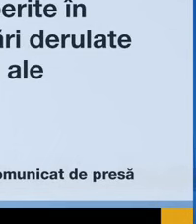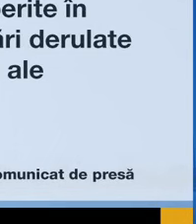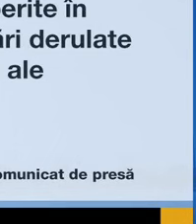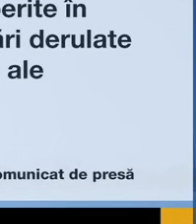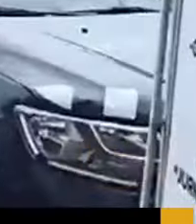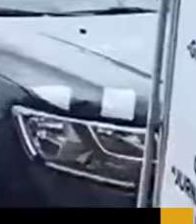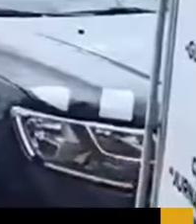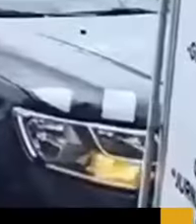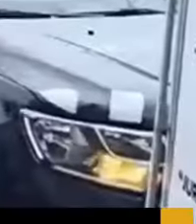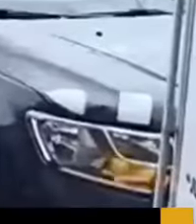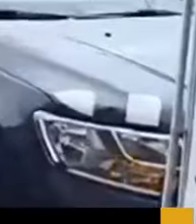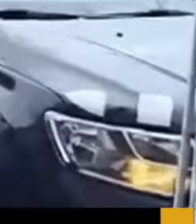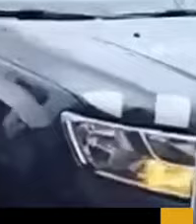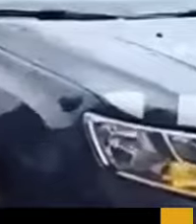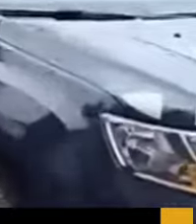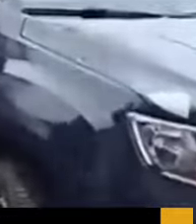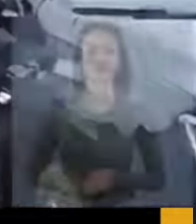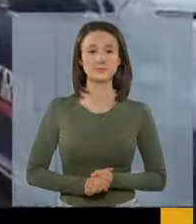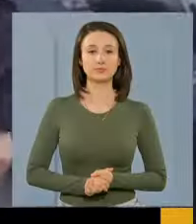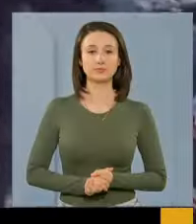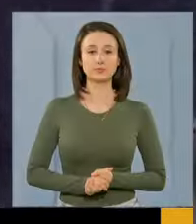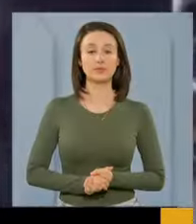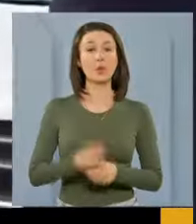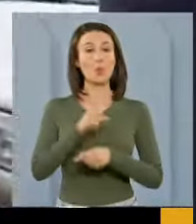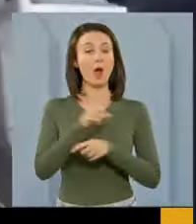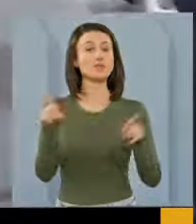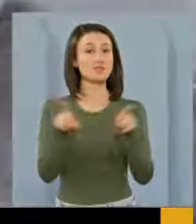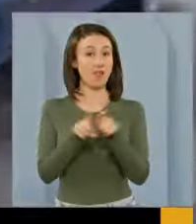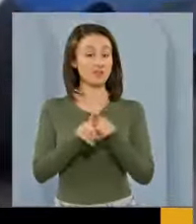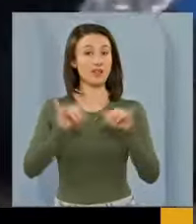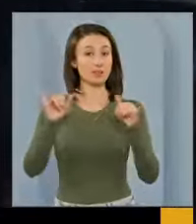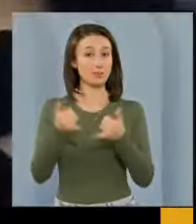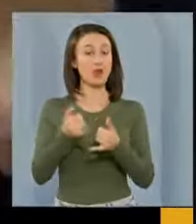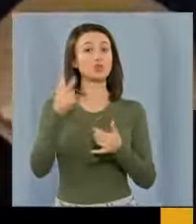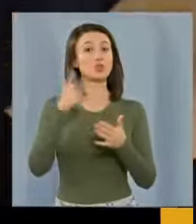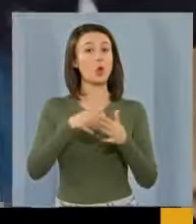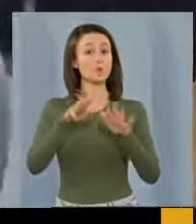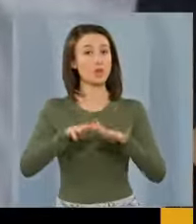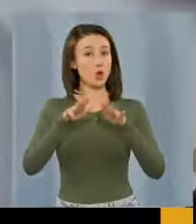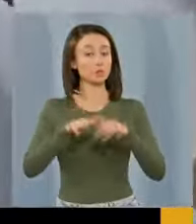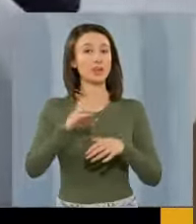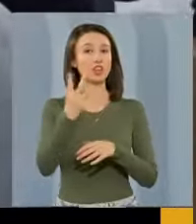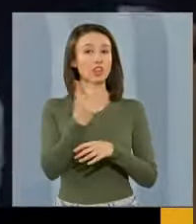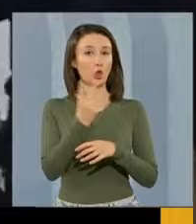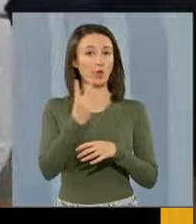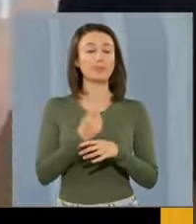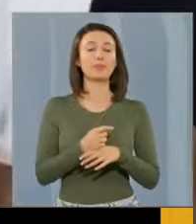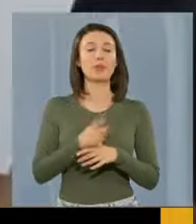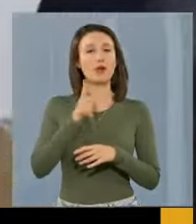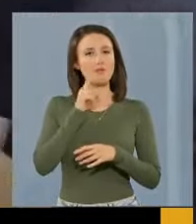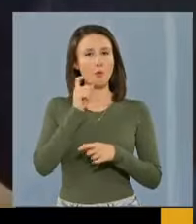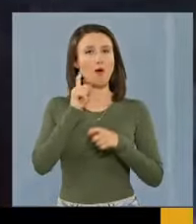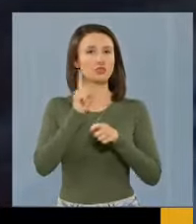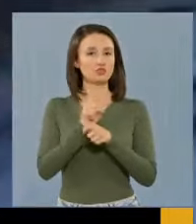ale CNAIR. Un caz asemănător s-a mai petrecut în Vama Nădlac 2 și în 2019. Atunci a fost vorba despre